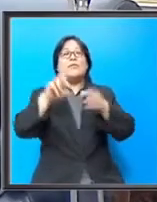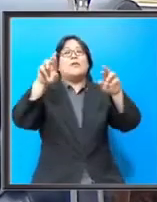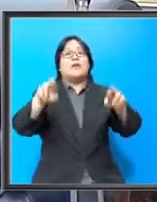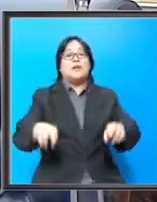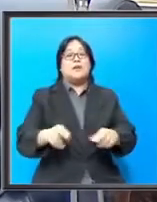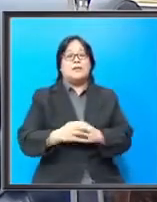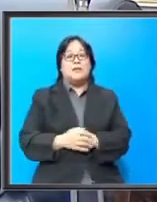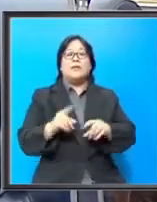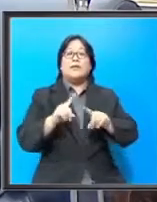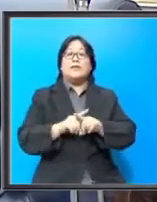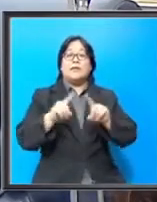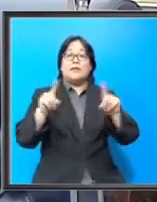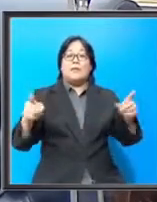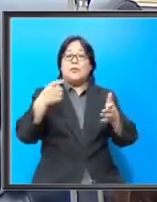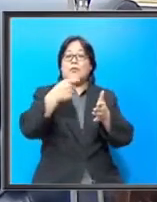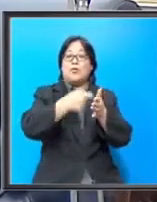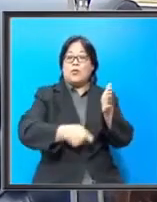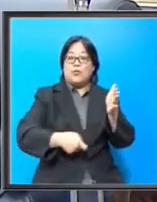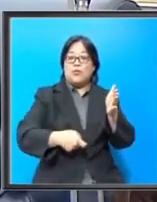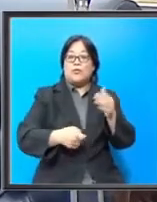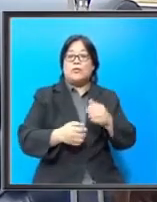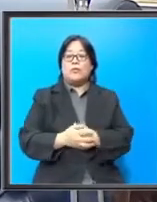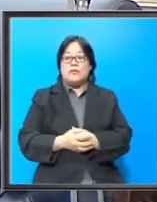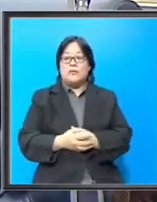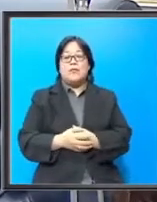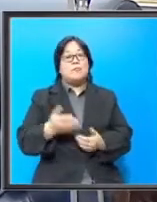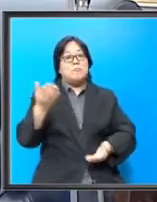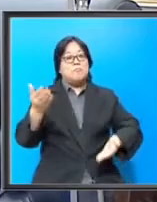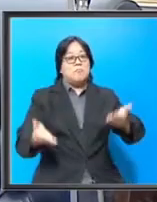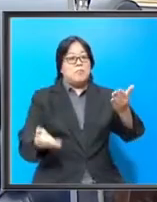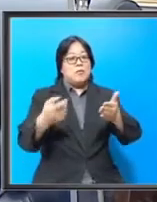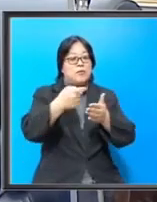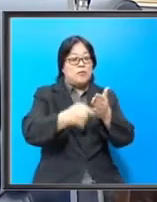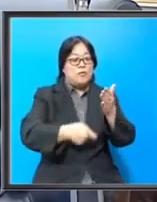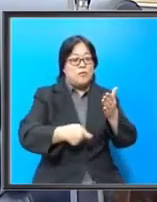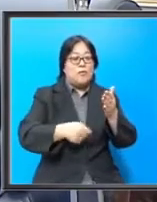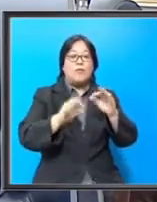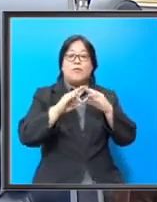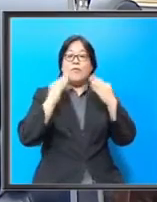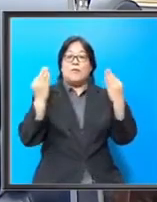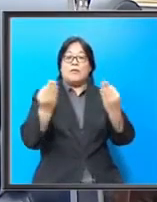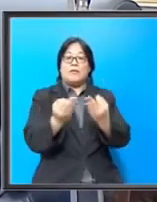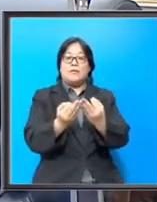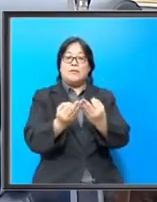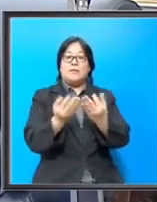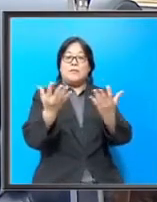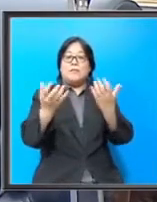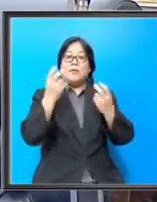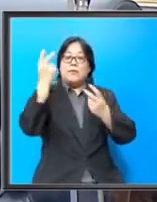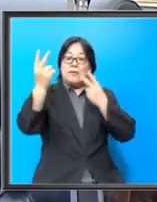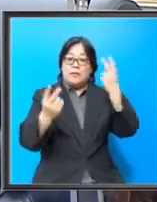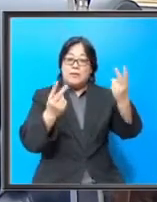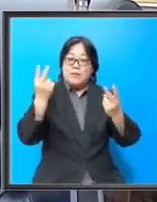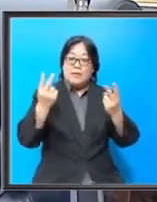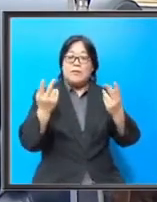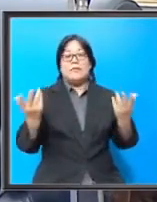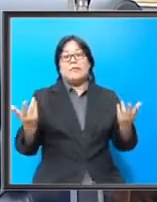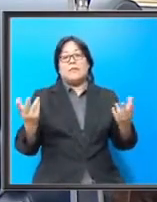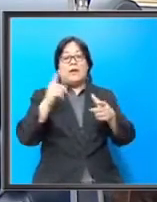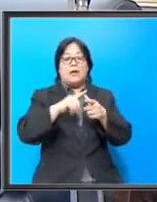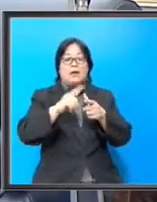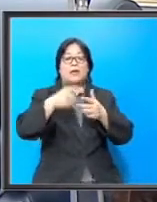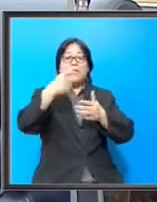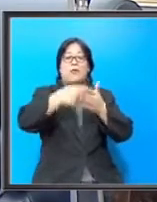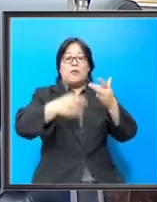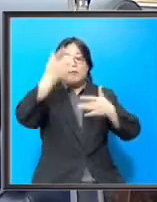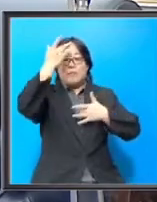oleh rakyat namun house sama ada kos keluar juga yang Noah melawat begitu juga